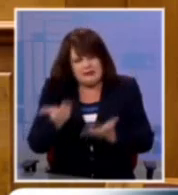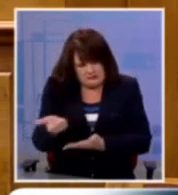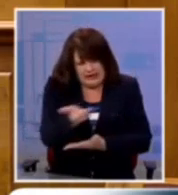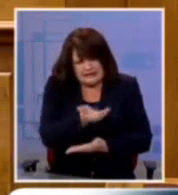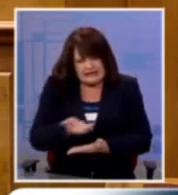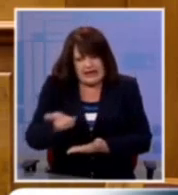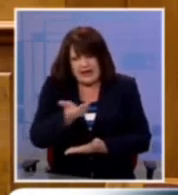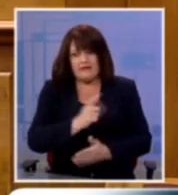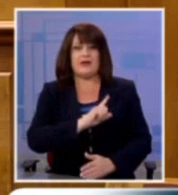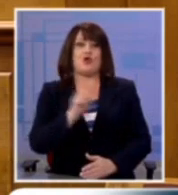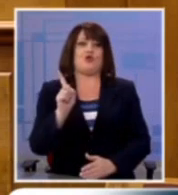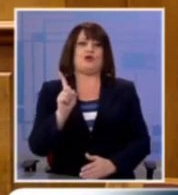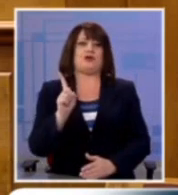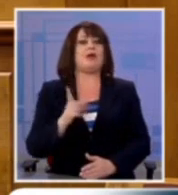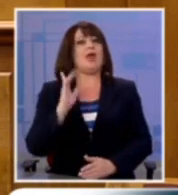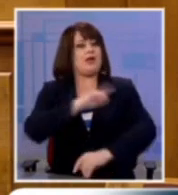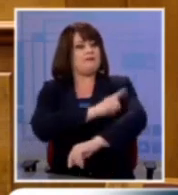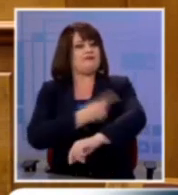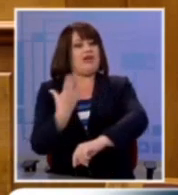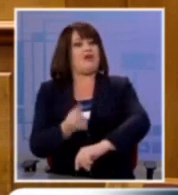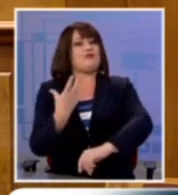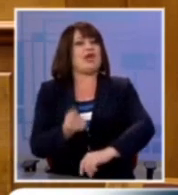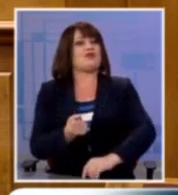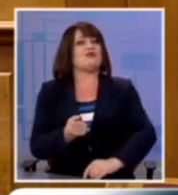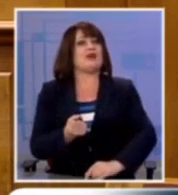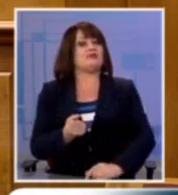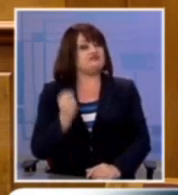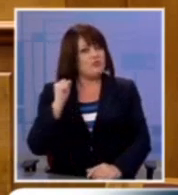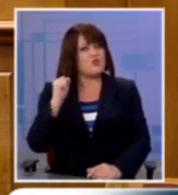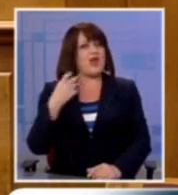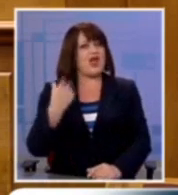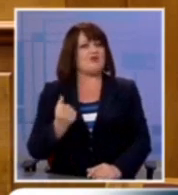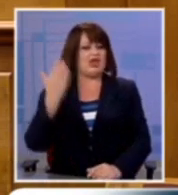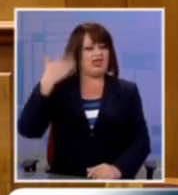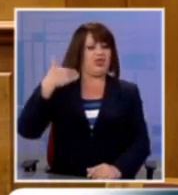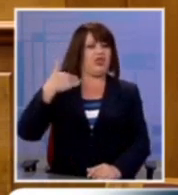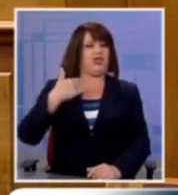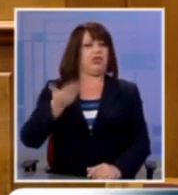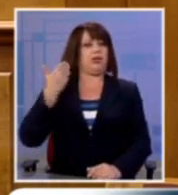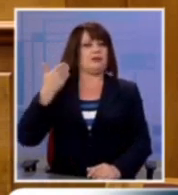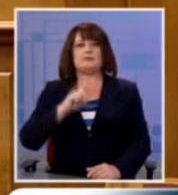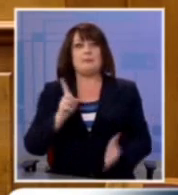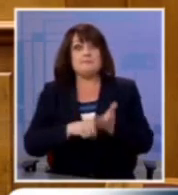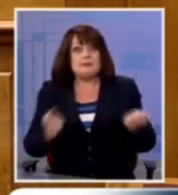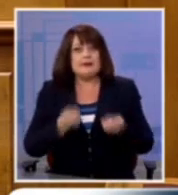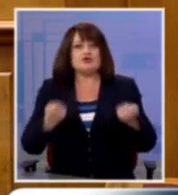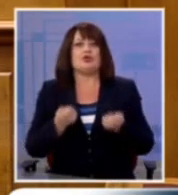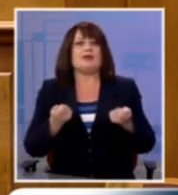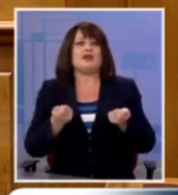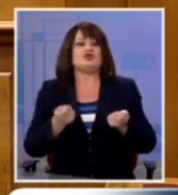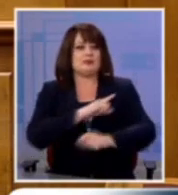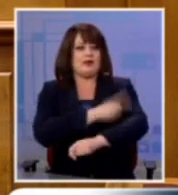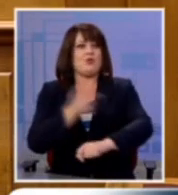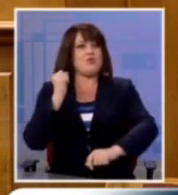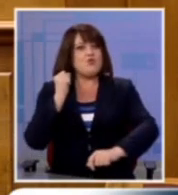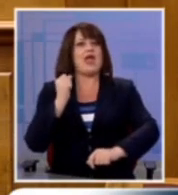Έχουμε δυναμική, την οποία πρέπει να την αξιοποιήσουμε και έχει απαξιωθεί όλα τα προηγούμενα χρόνια. Δυναμική